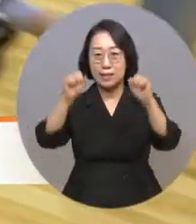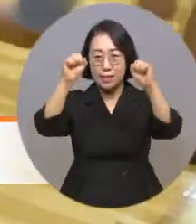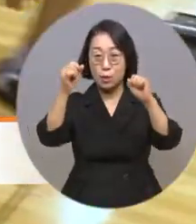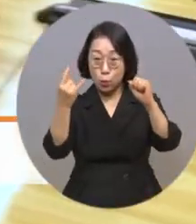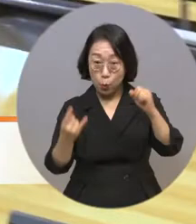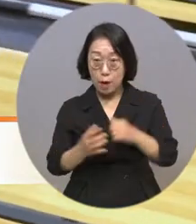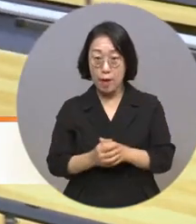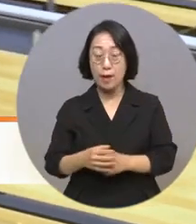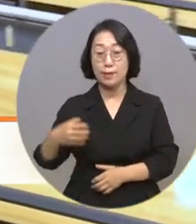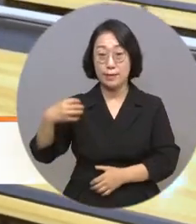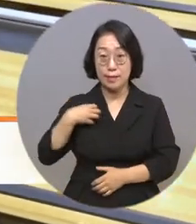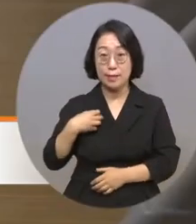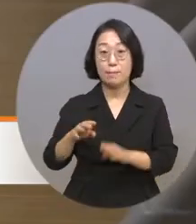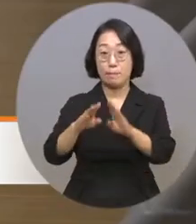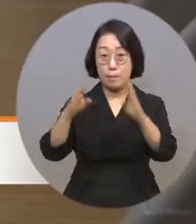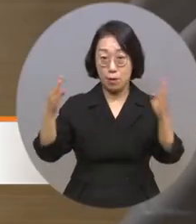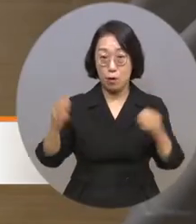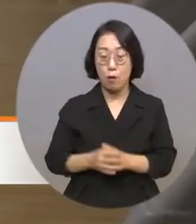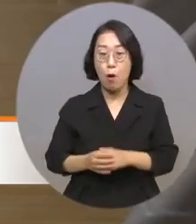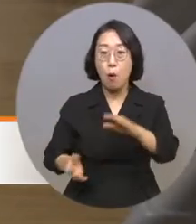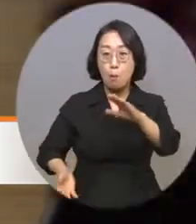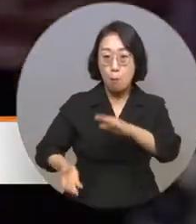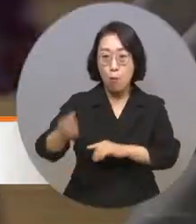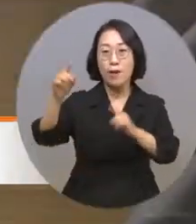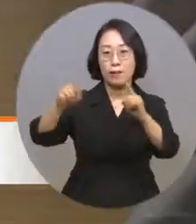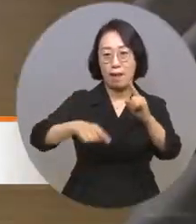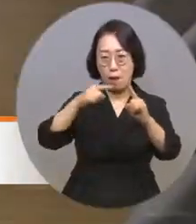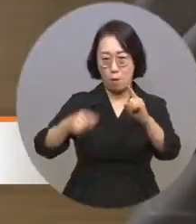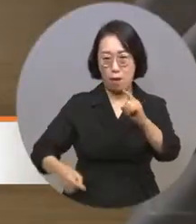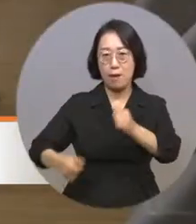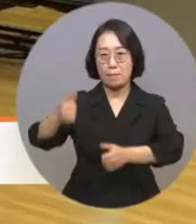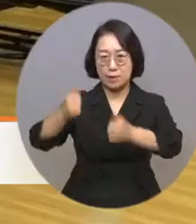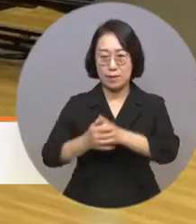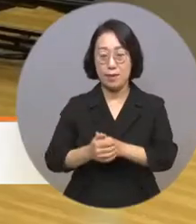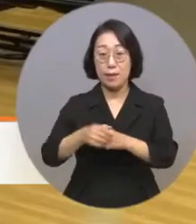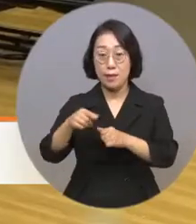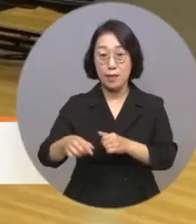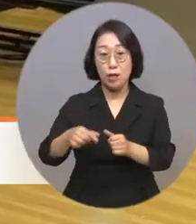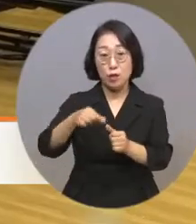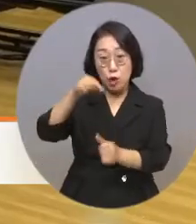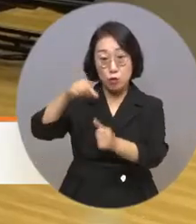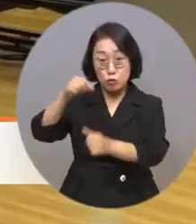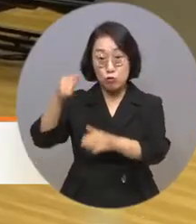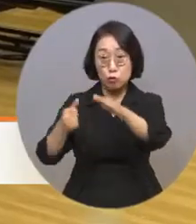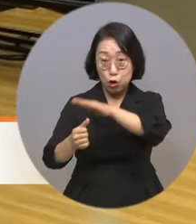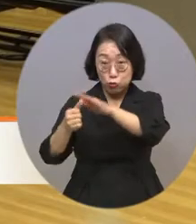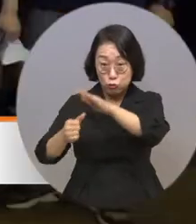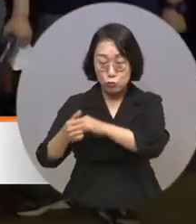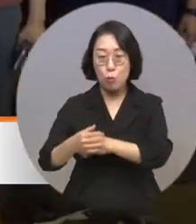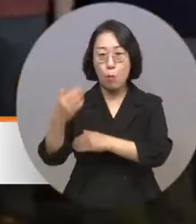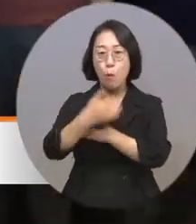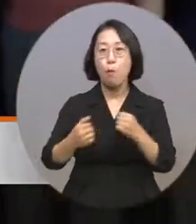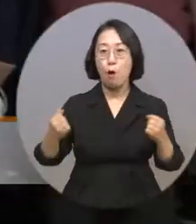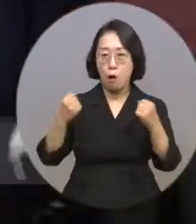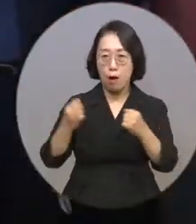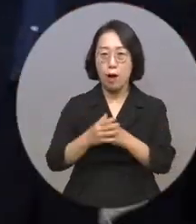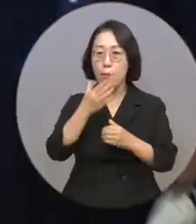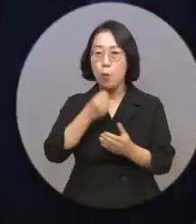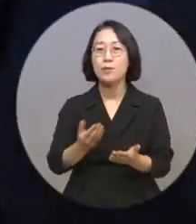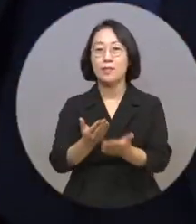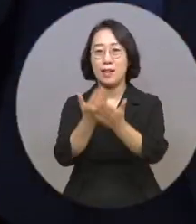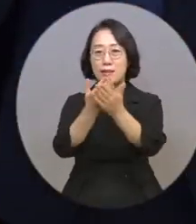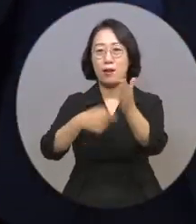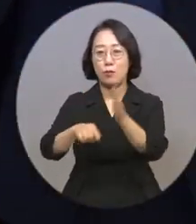주최한 제1회 장애인 볼링대회가 열렸습니다. 이번 대회는 선수 발굴과 건강 증진, 복지 향상을